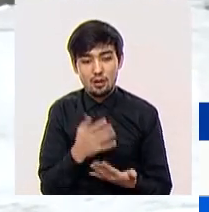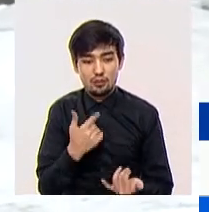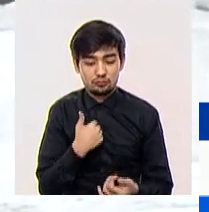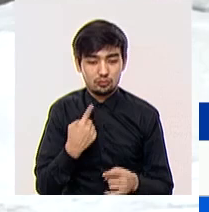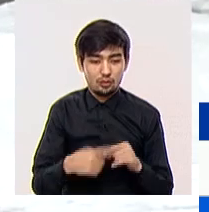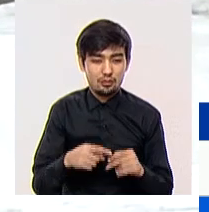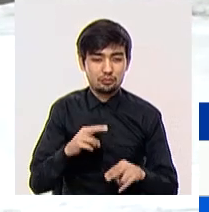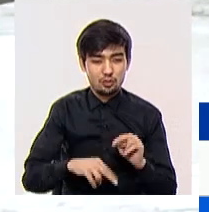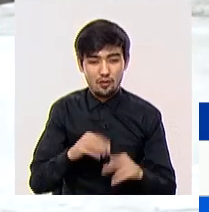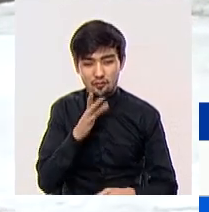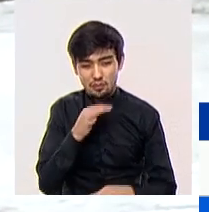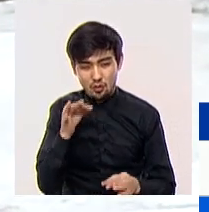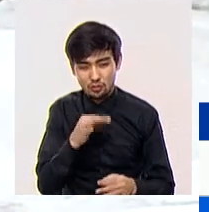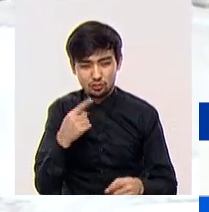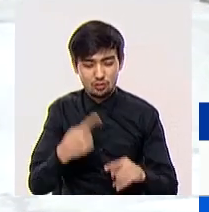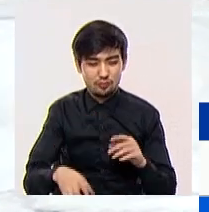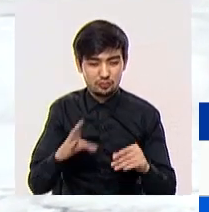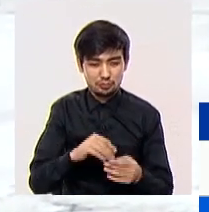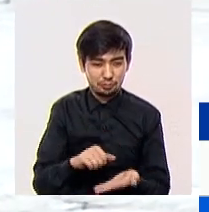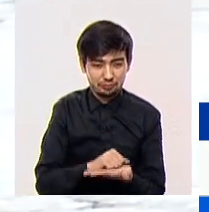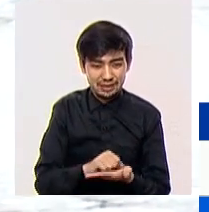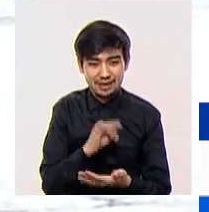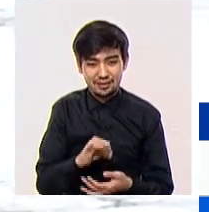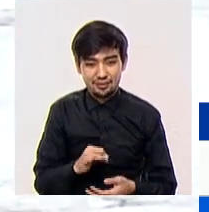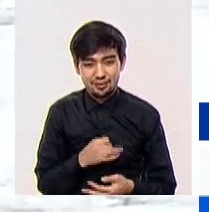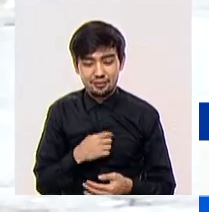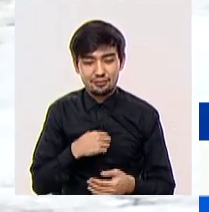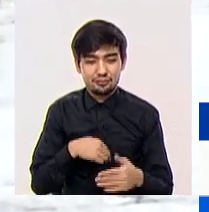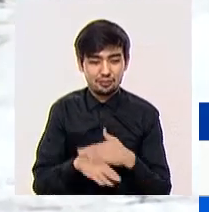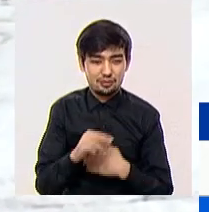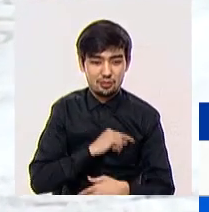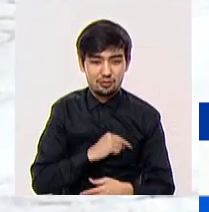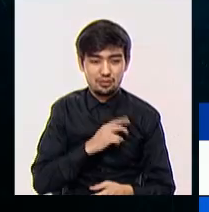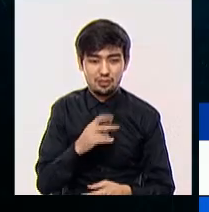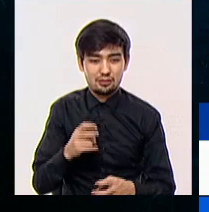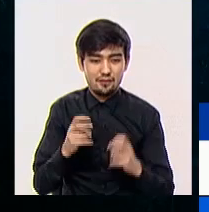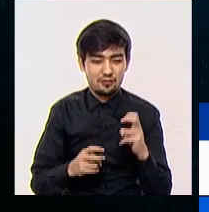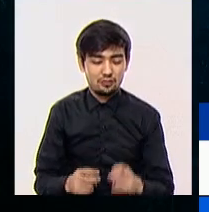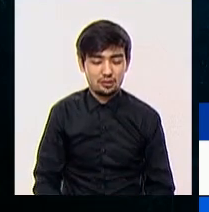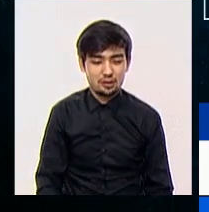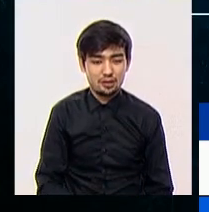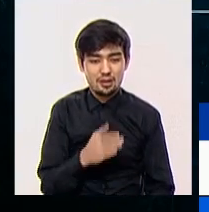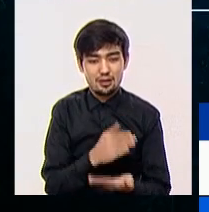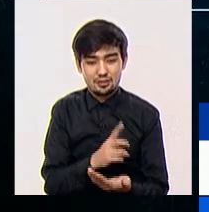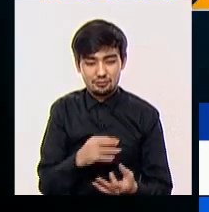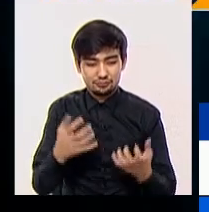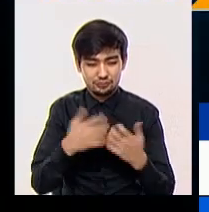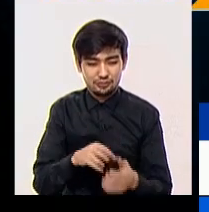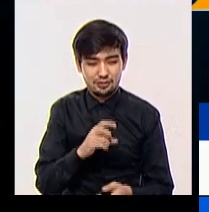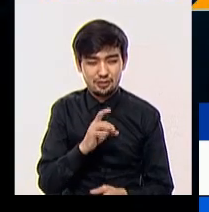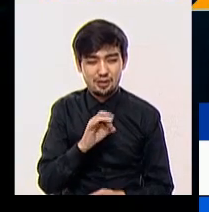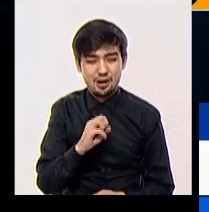время перестройки все развалилось и пришлось идти работать на завод. Если по данным